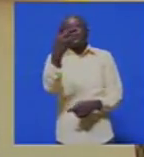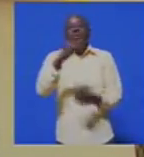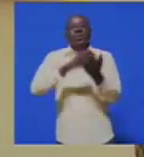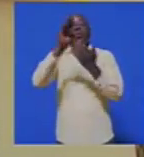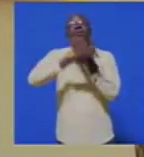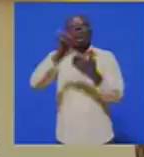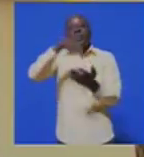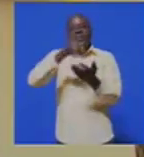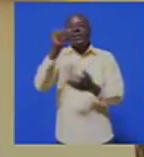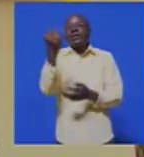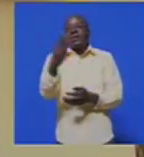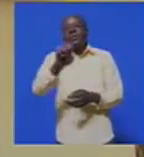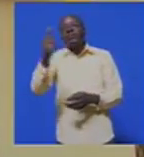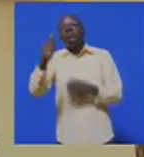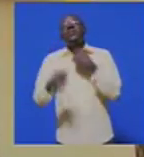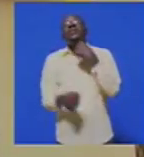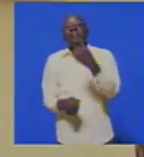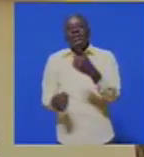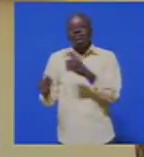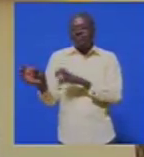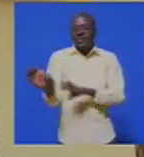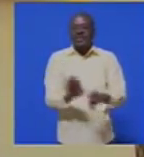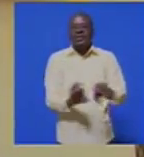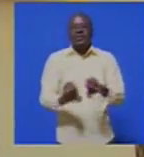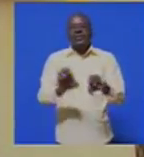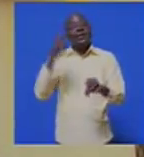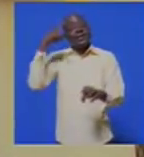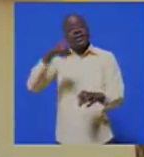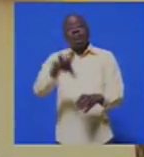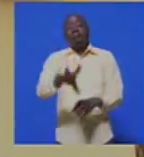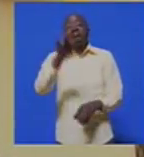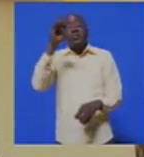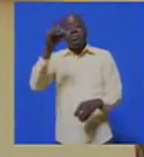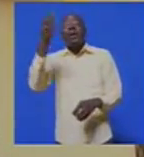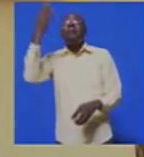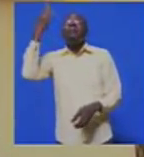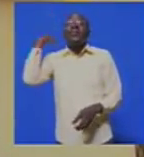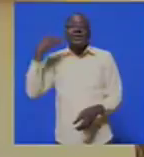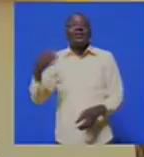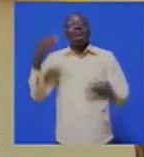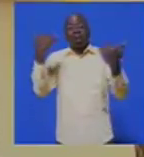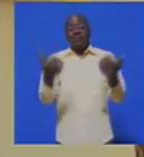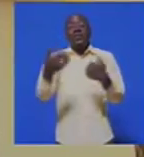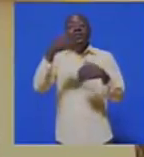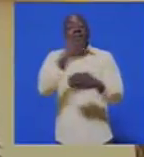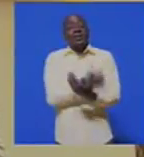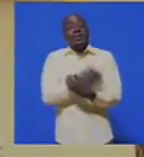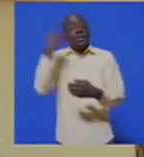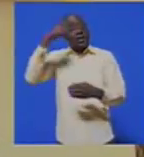dit. Elle est une initiative qui puise dans le passé pour affronter le présent et construire